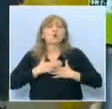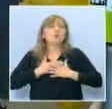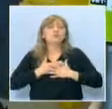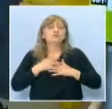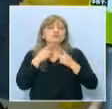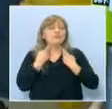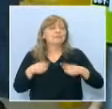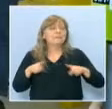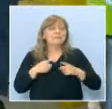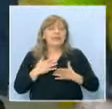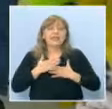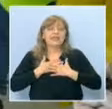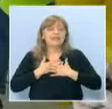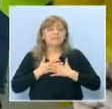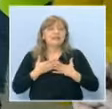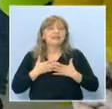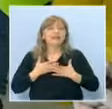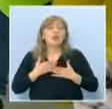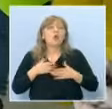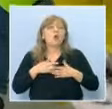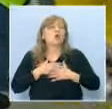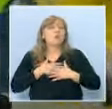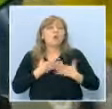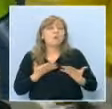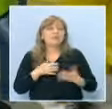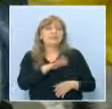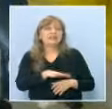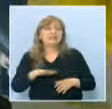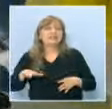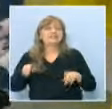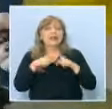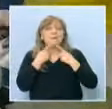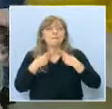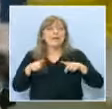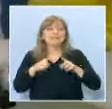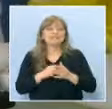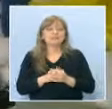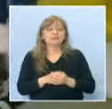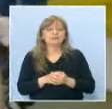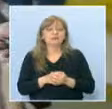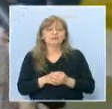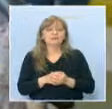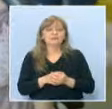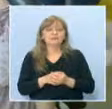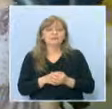ли си любими детски песнички? Да! Кои са те, я? Кажете.